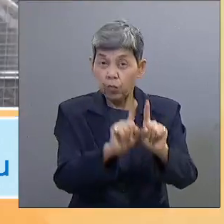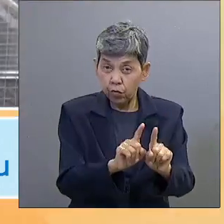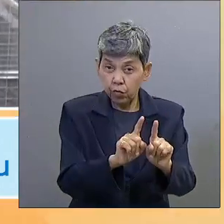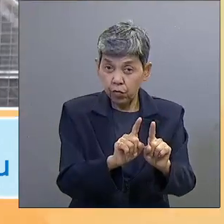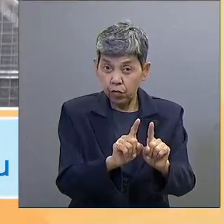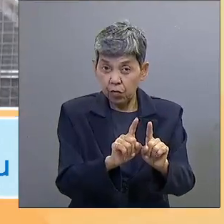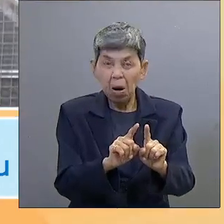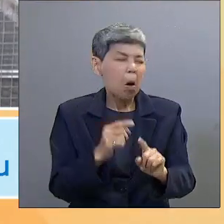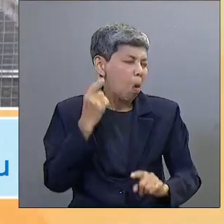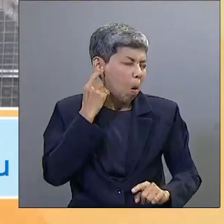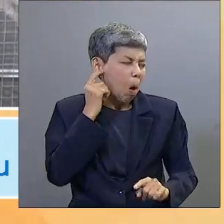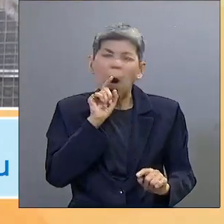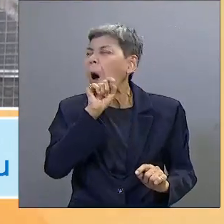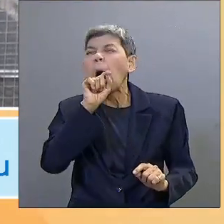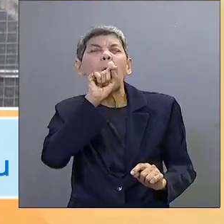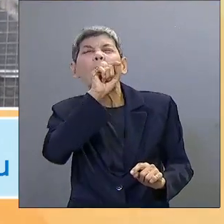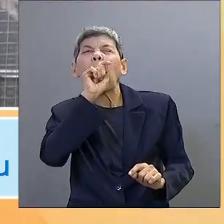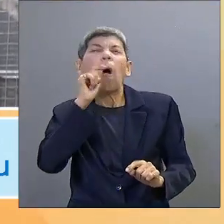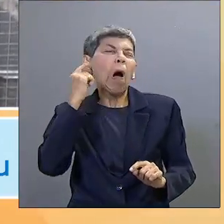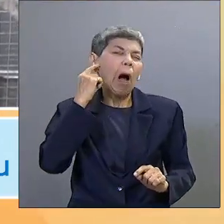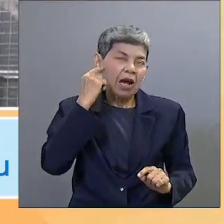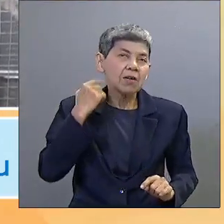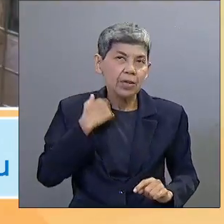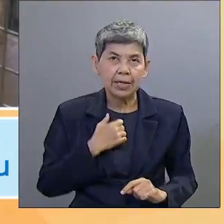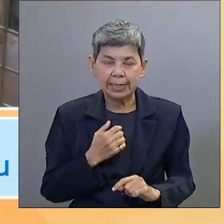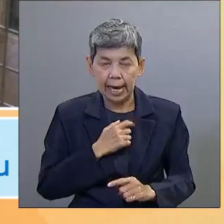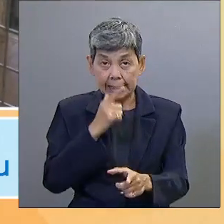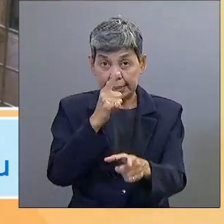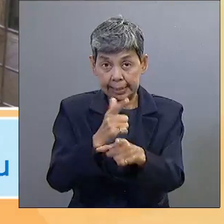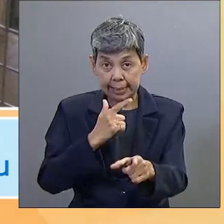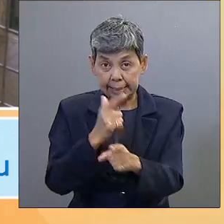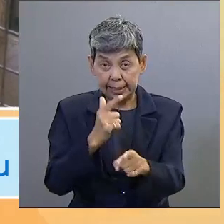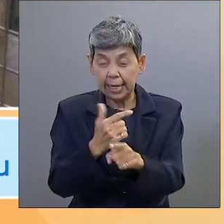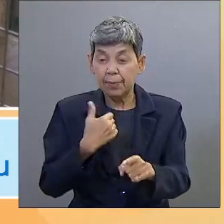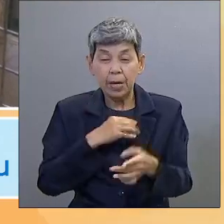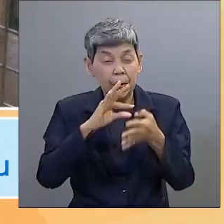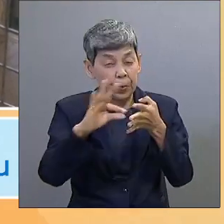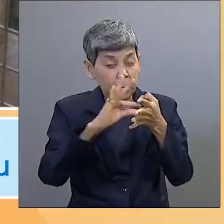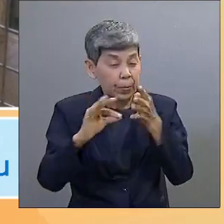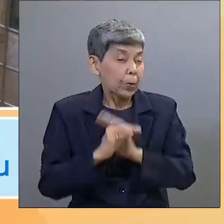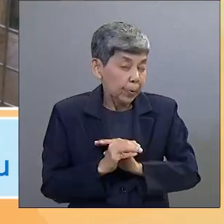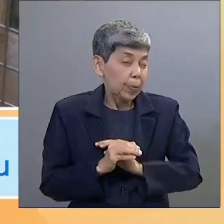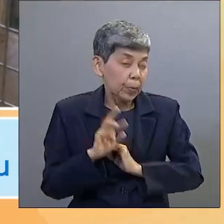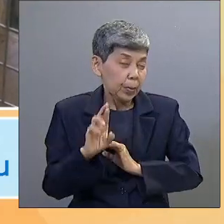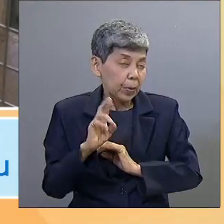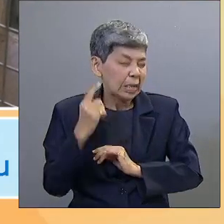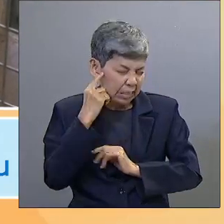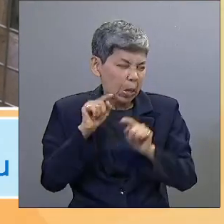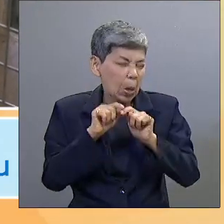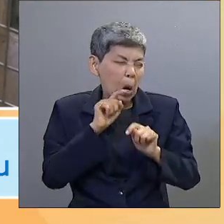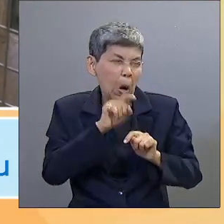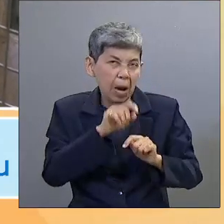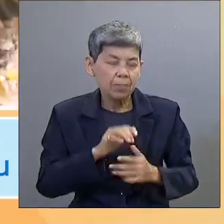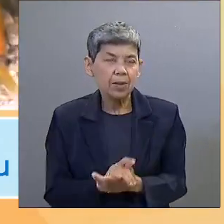เสียงดังเอาเรื่องเหมือนกันนะคะอันนี้ต้องบอกคุณผู้ชมก่อนนะใครแบบจะเลี้ยงเป็นอพาร์ตเมนต์หรือว่าเป็นคอนโดนี่อาจจะต้องระมัดระวังนิดนึง ใช่ค่ะ เป็นค